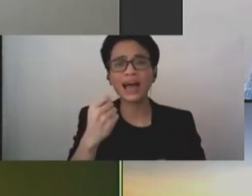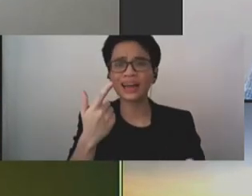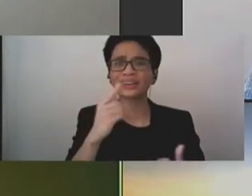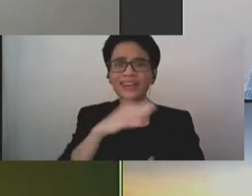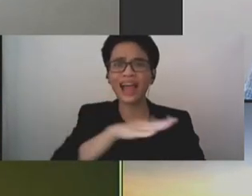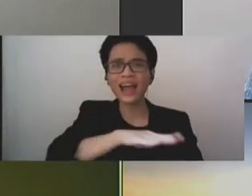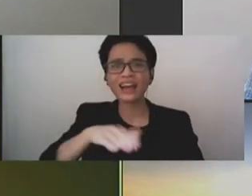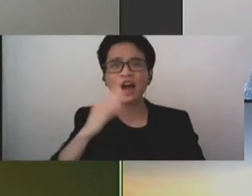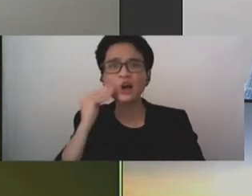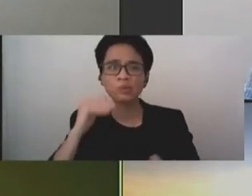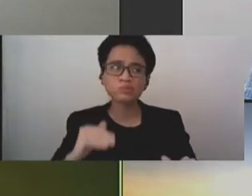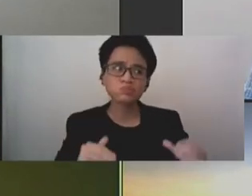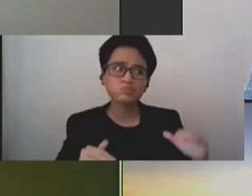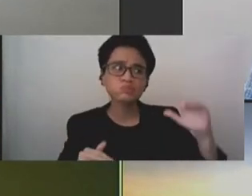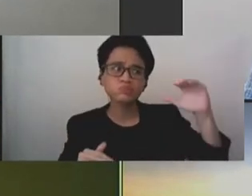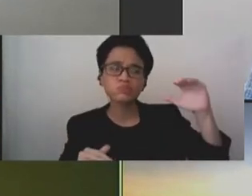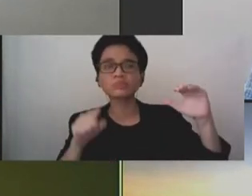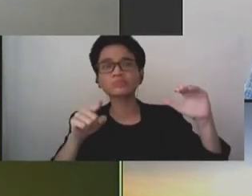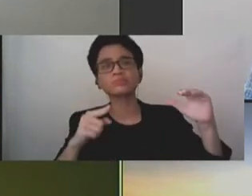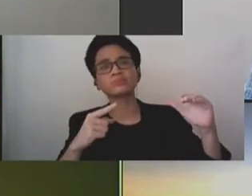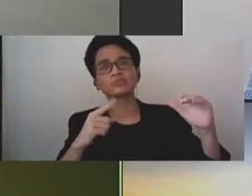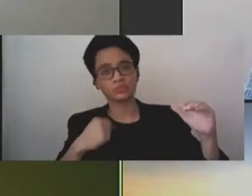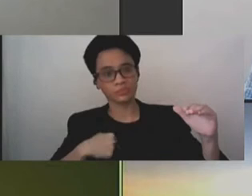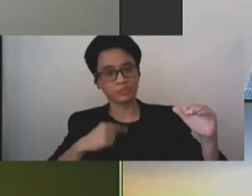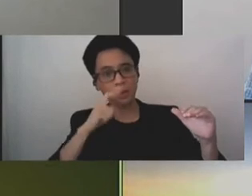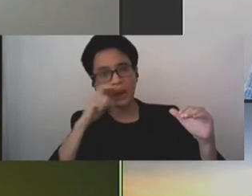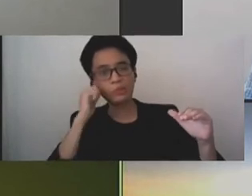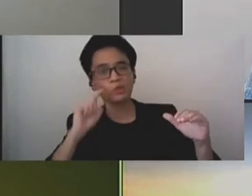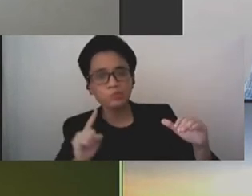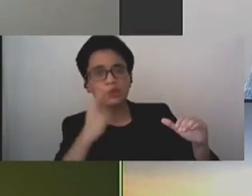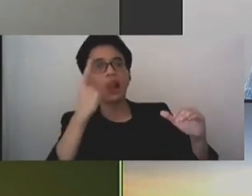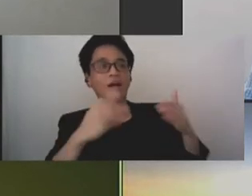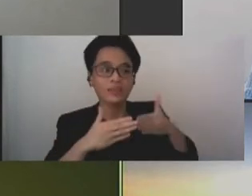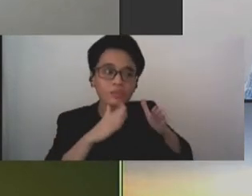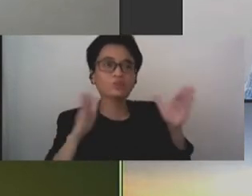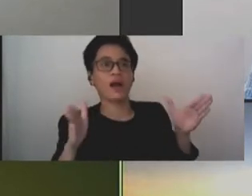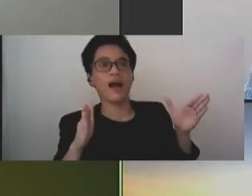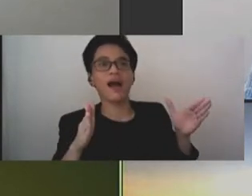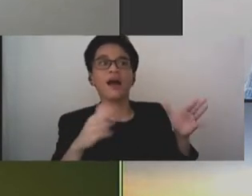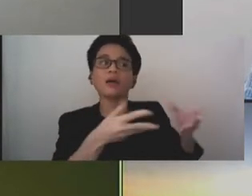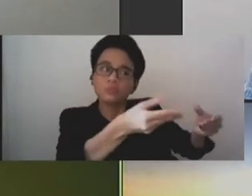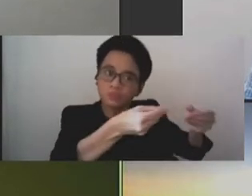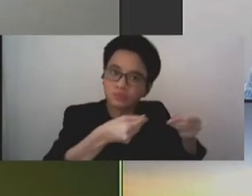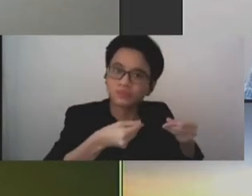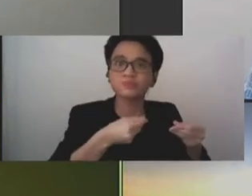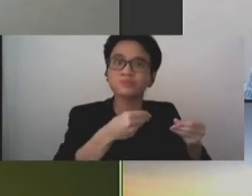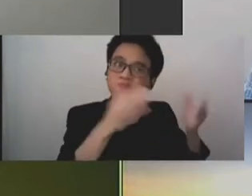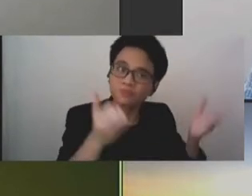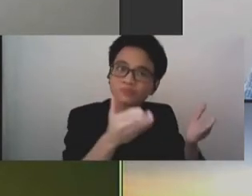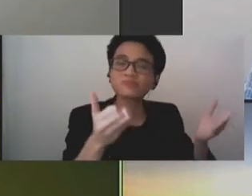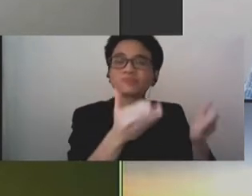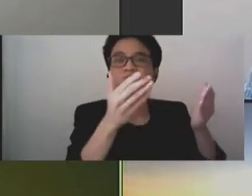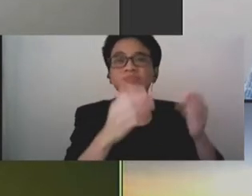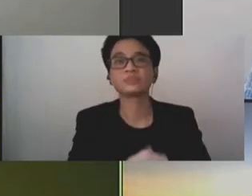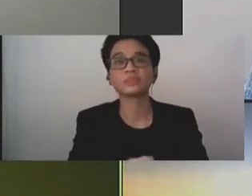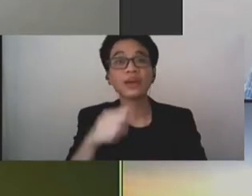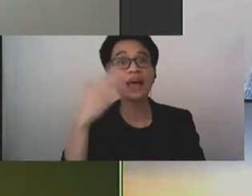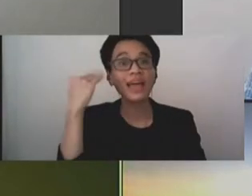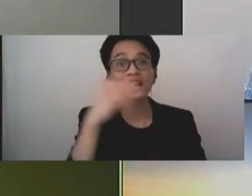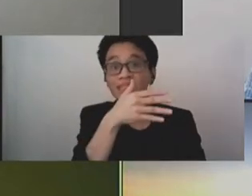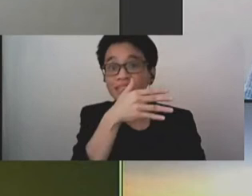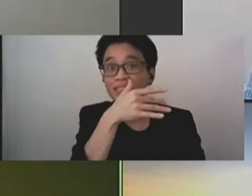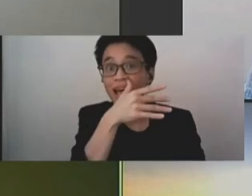ya. Kemudian sama dengan yang disampaikan Bu Santi tadi, bahwa gabung dengan